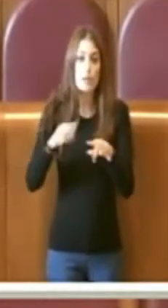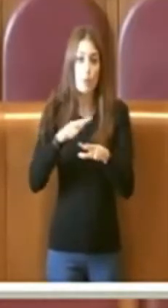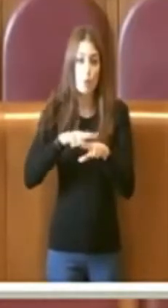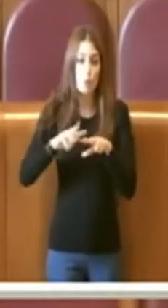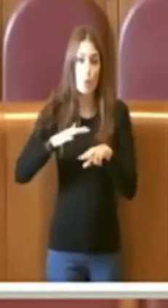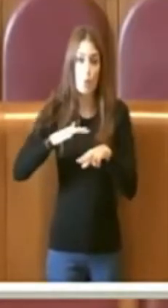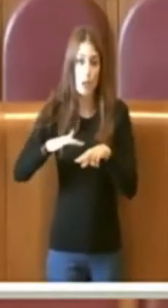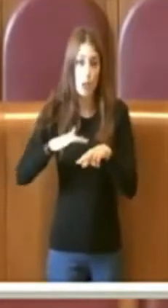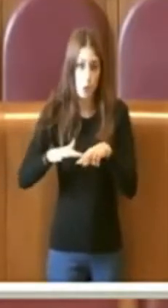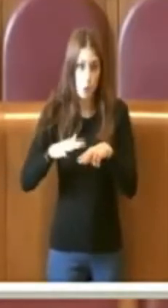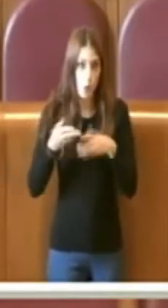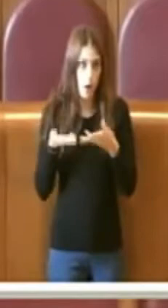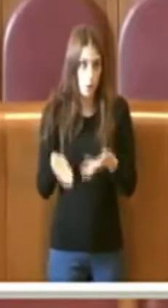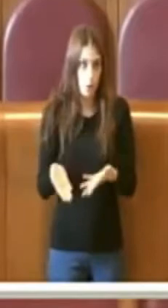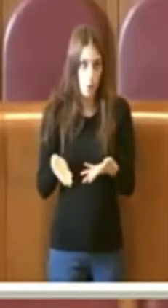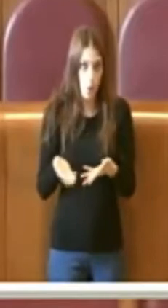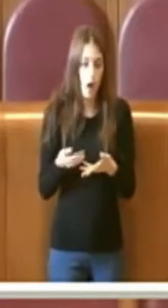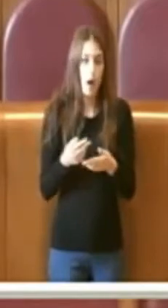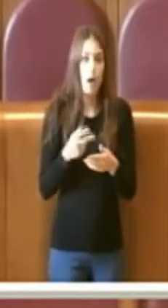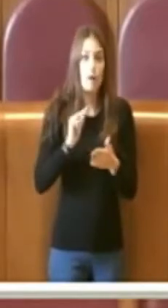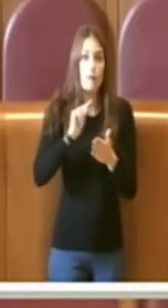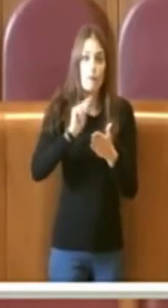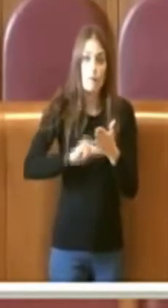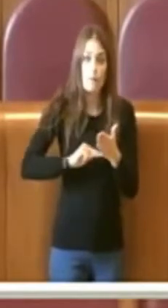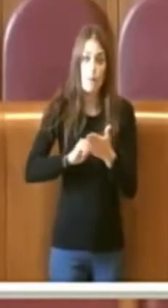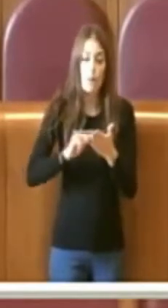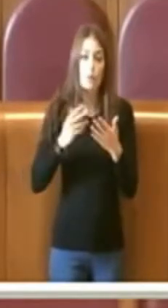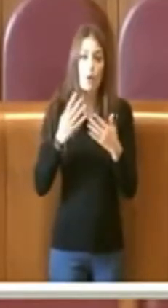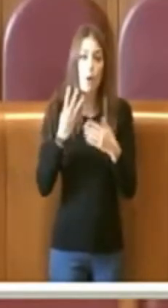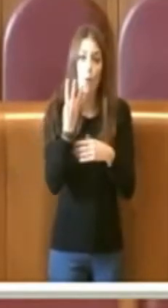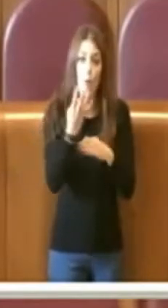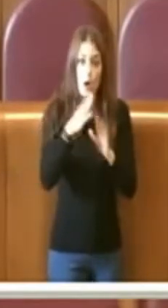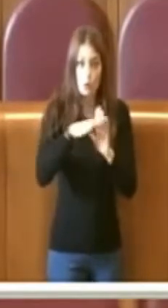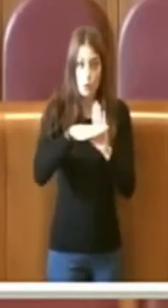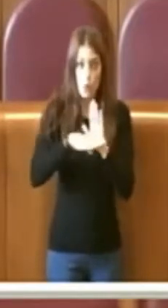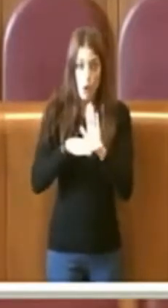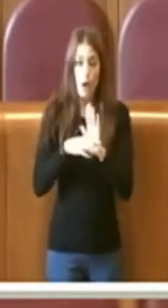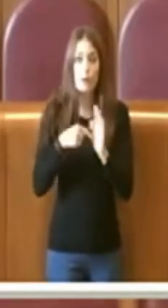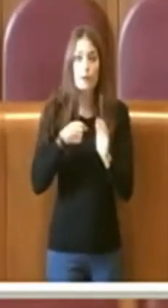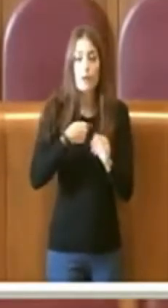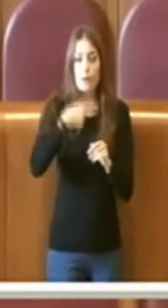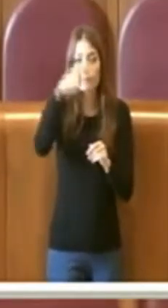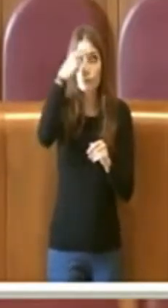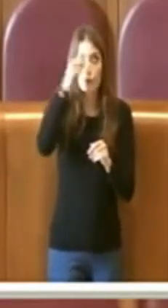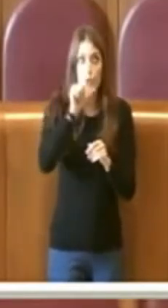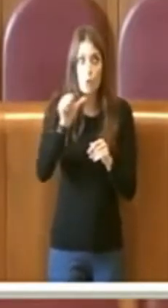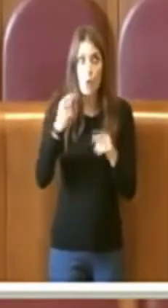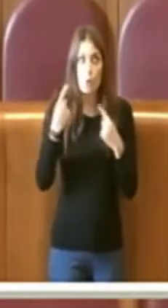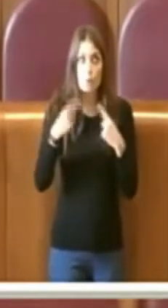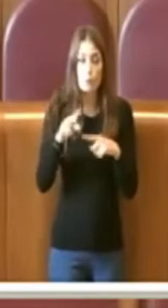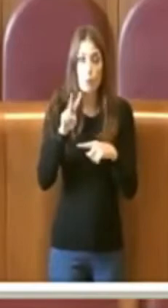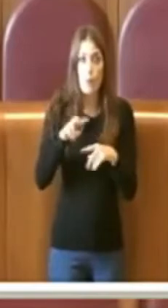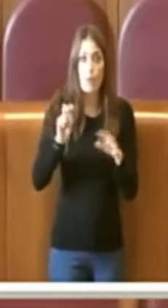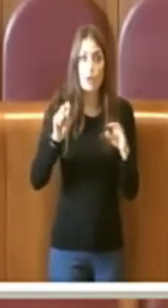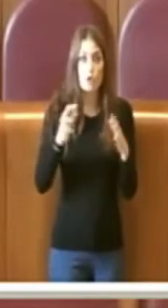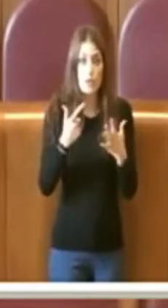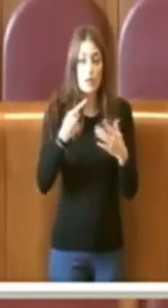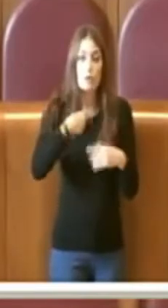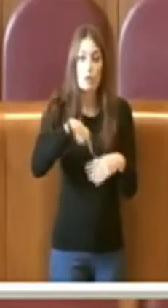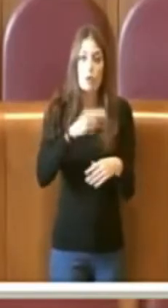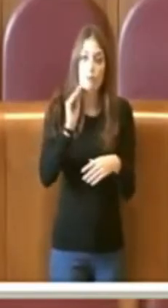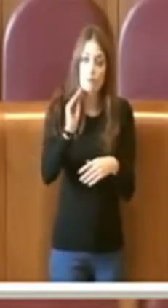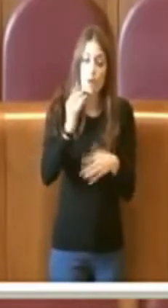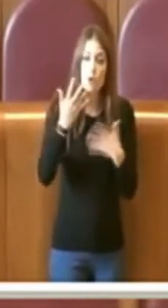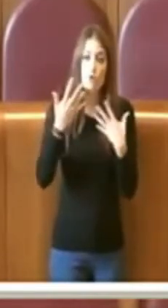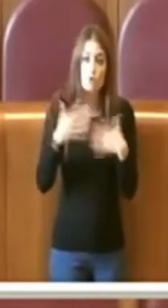quinto, l'attuale, ha votato ben 4 atti, ricordo solo quello del 2017, in cui si chiedeva,